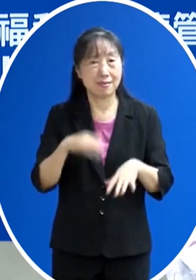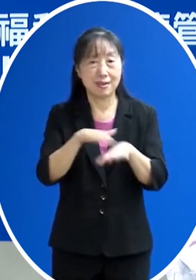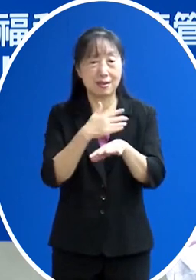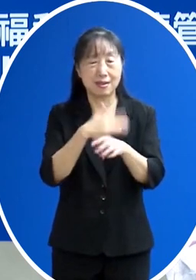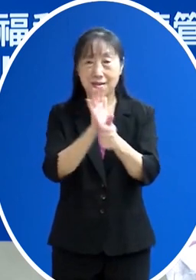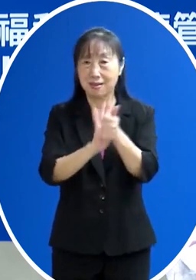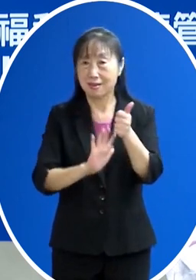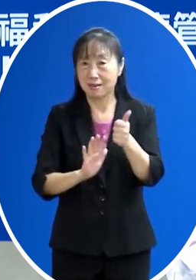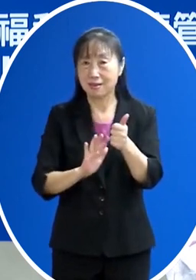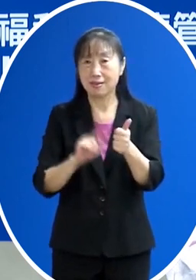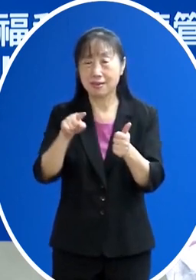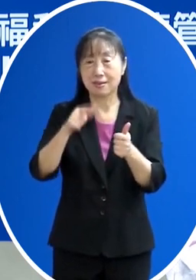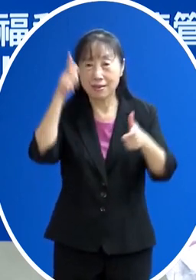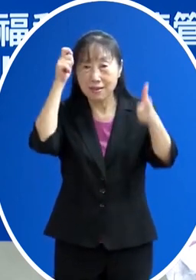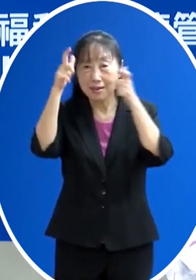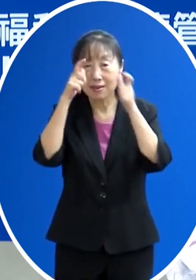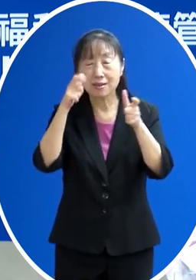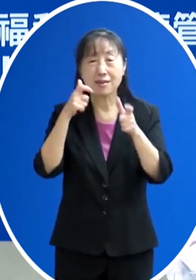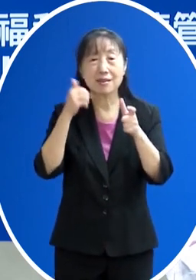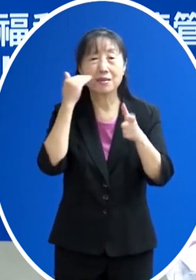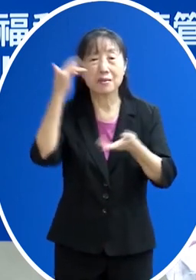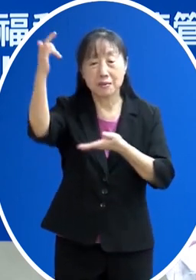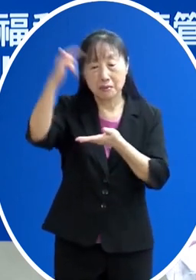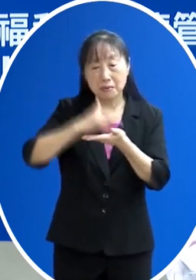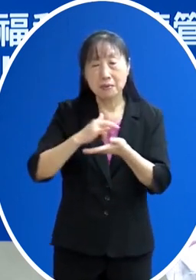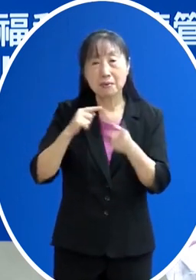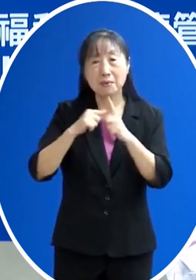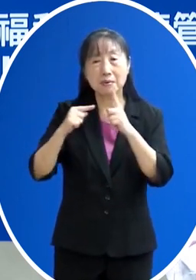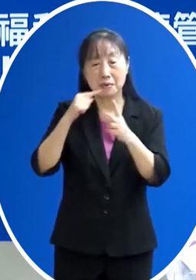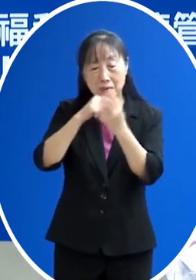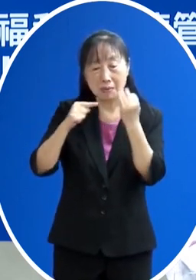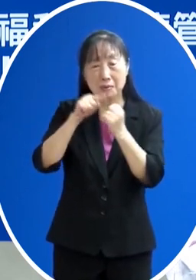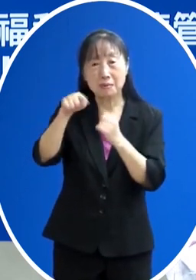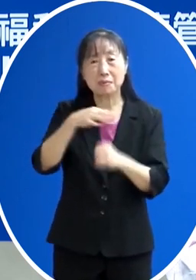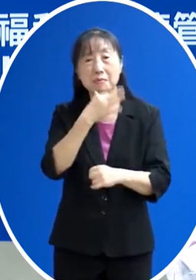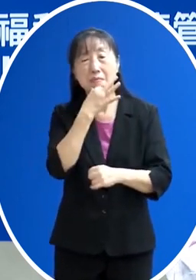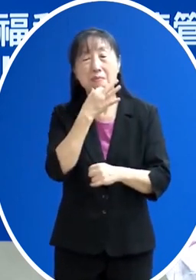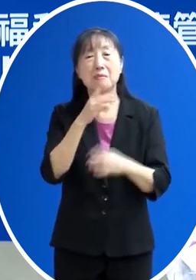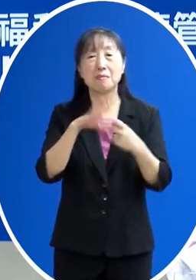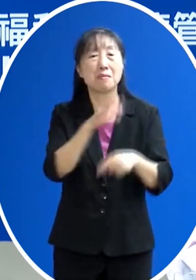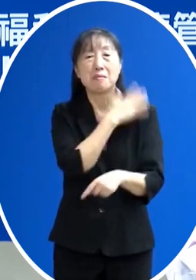会影响到我们春节要这个返国的这个相关人潮，不管